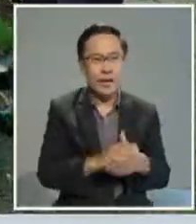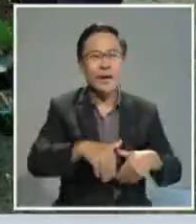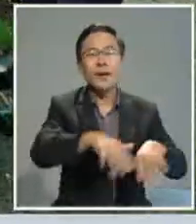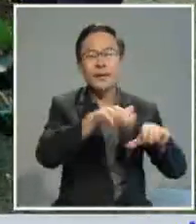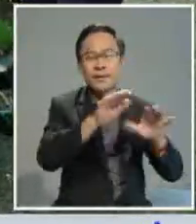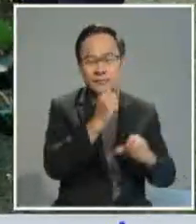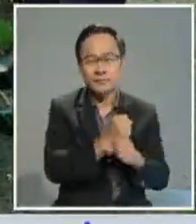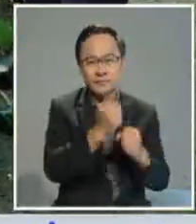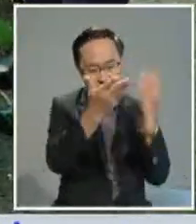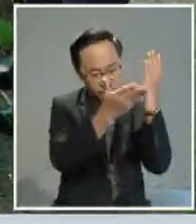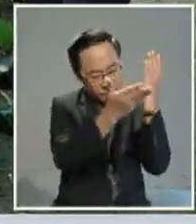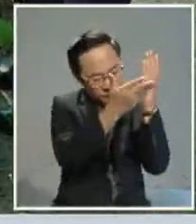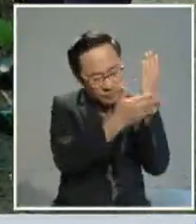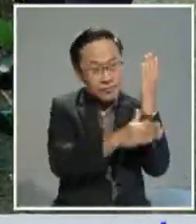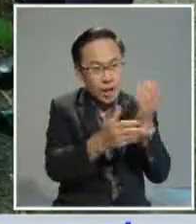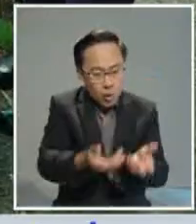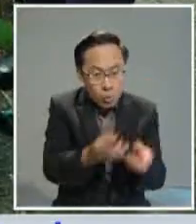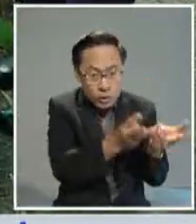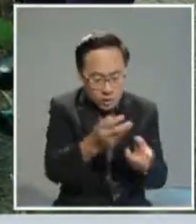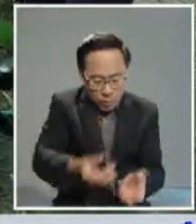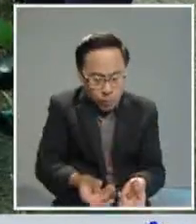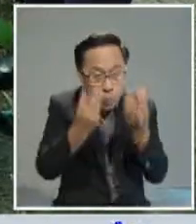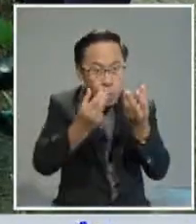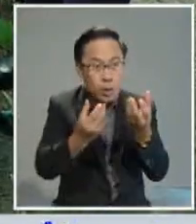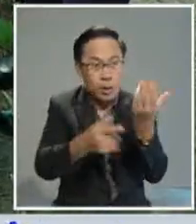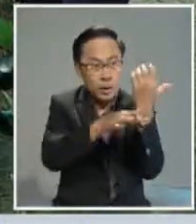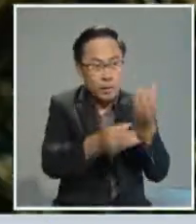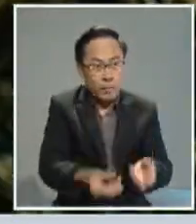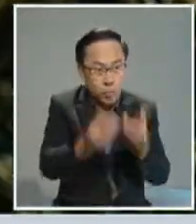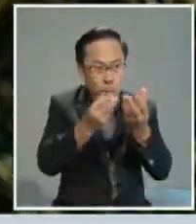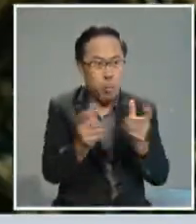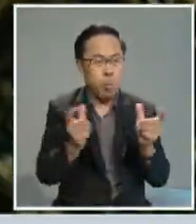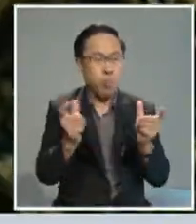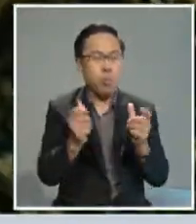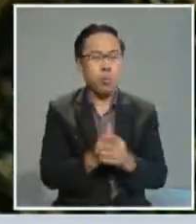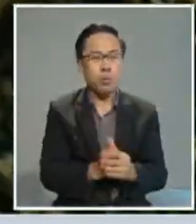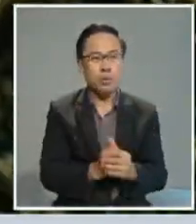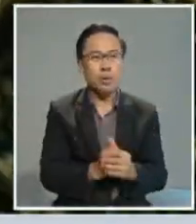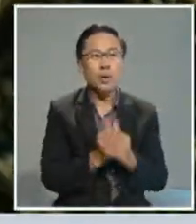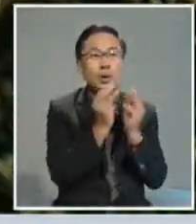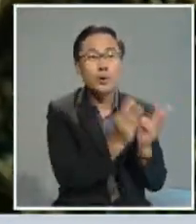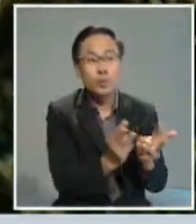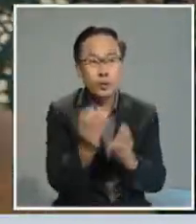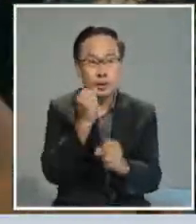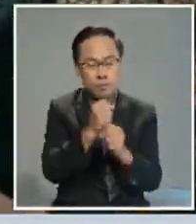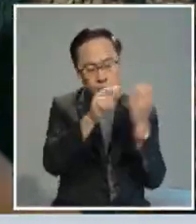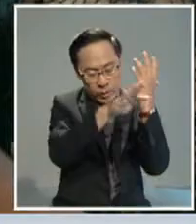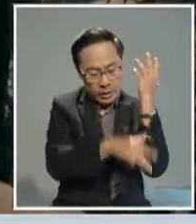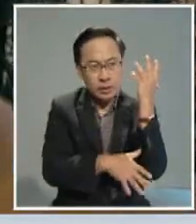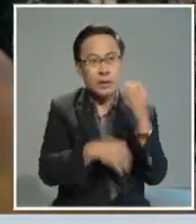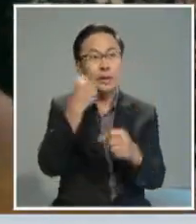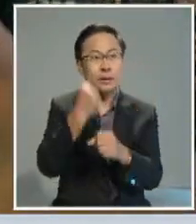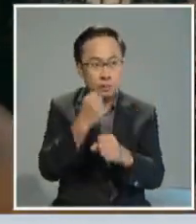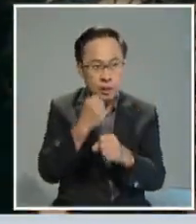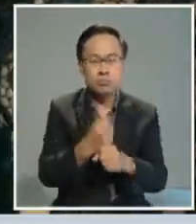เก็บยังไงเจ๊ อย่าชักช้าค่อยๆยกๆข ้ างล่าง นี่เจ๊เป็นคนคิดทำเพาะพันธุ์เห็ดจริงๆเหรอเนี่ย ปีภูฐาน